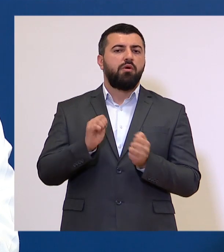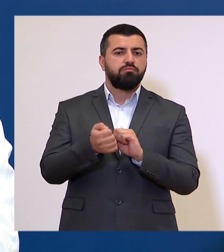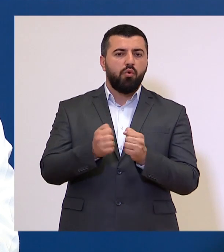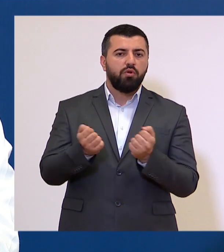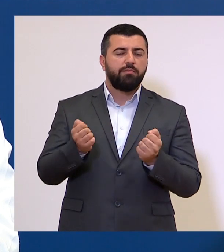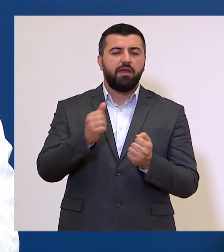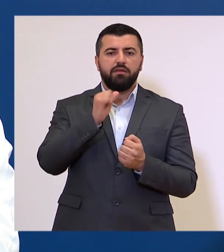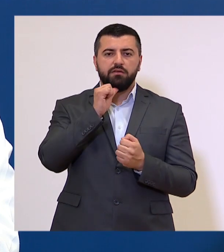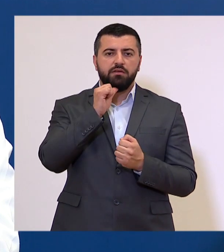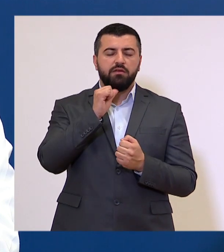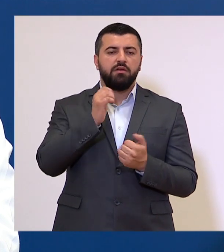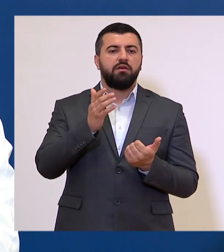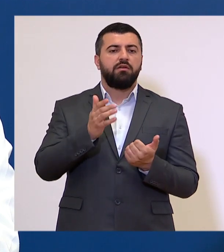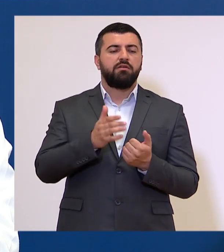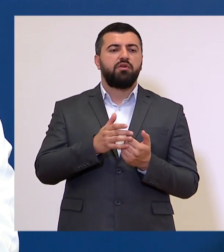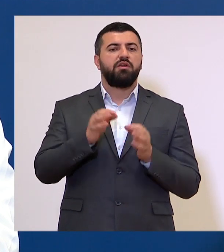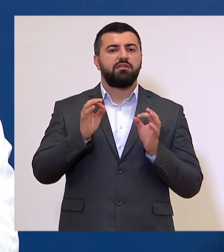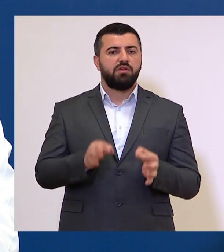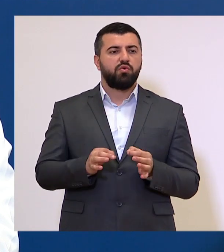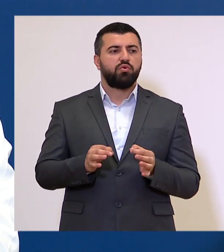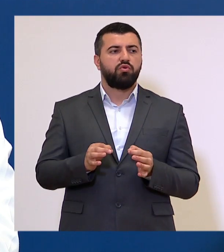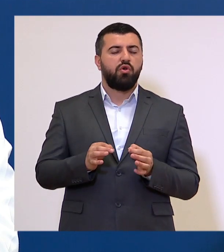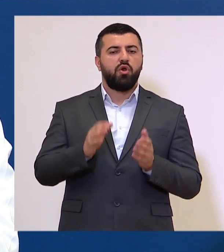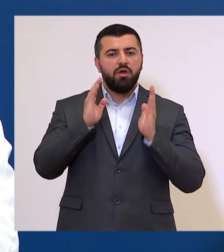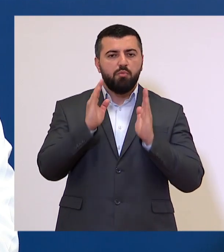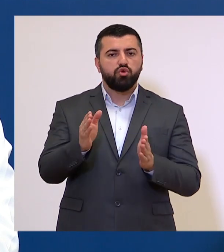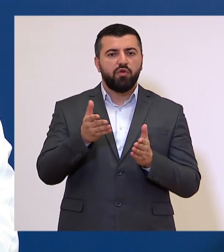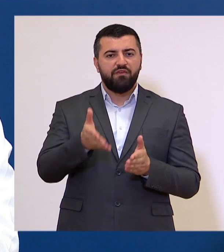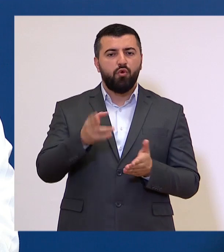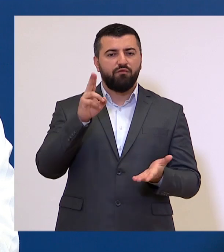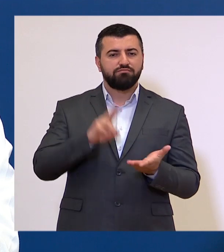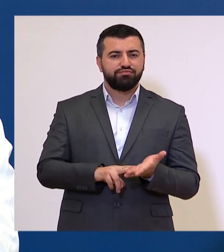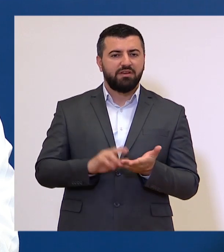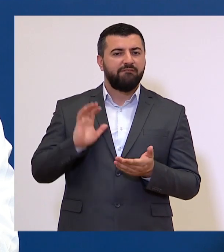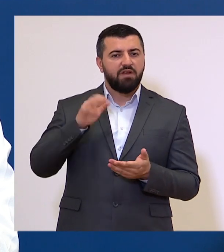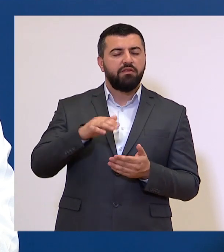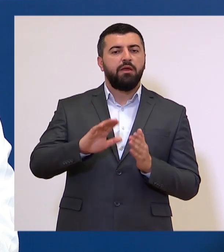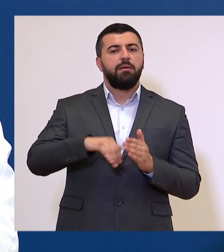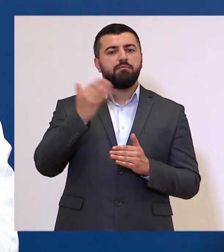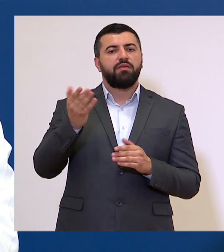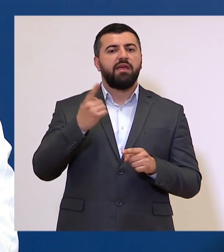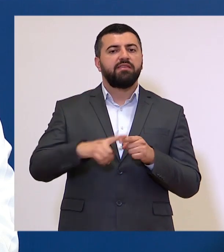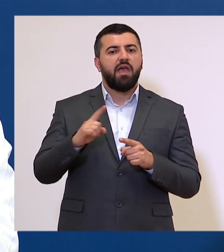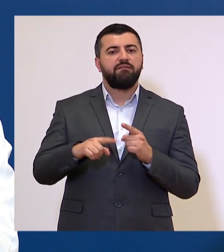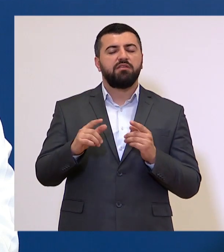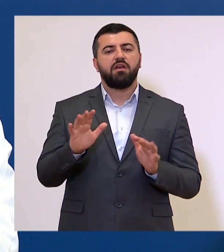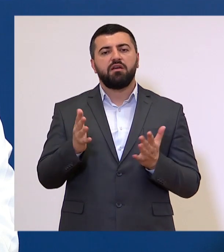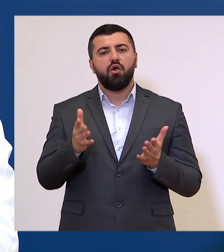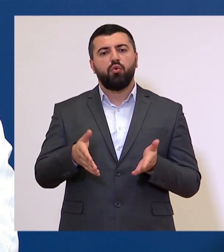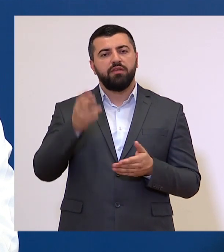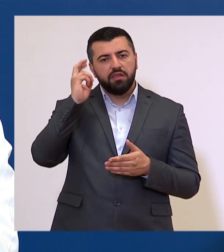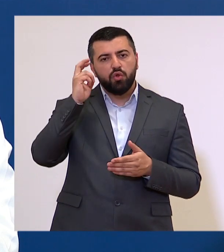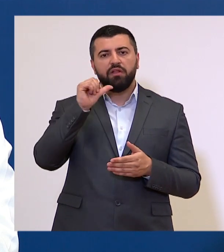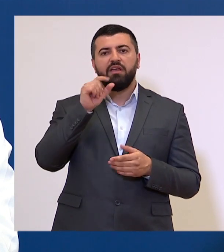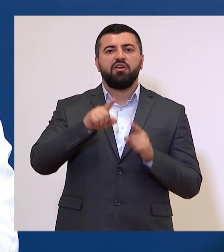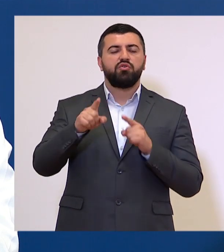borbe i čvrstog poštovanja ovih mjera. Posle, zavisno od situacije u Crnoj